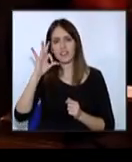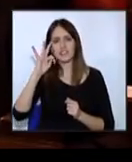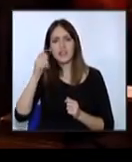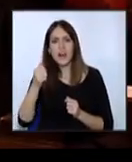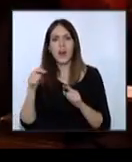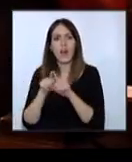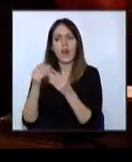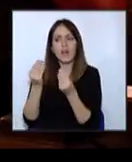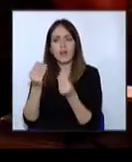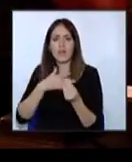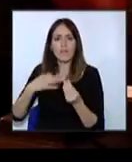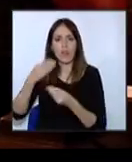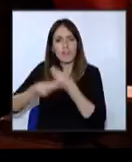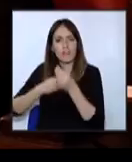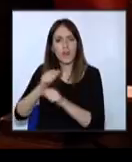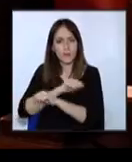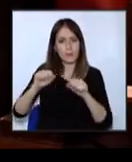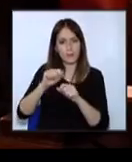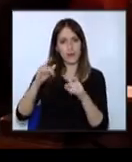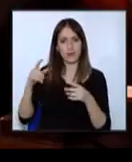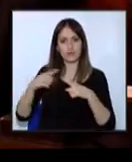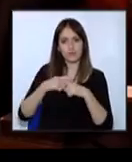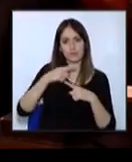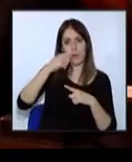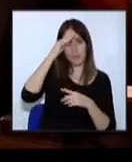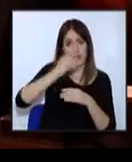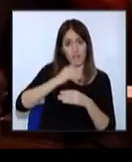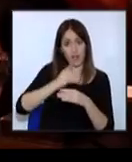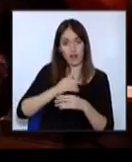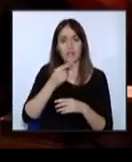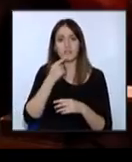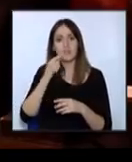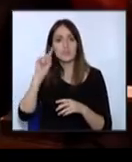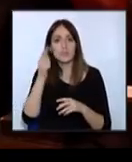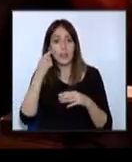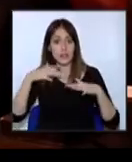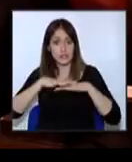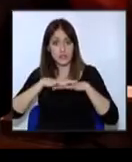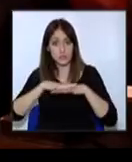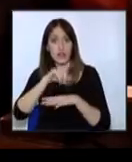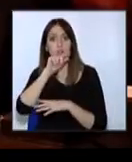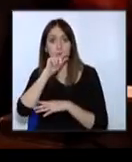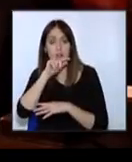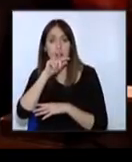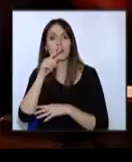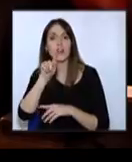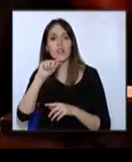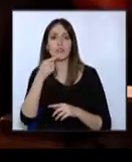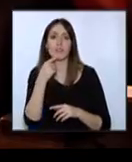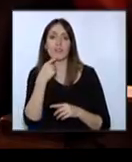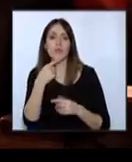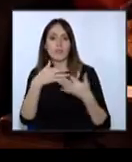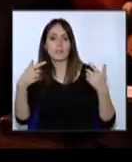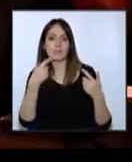atemptat aquí a la ciutat de Vic coincidint amb el mercat medieval. Vostè crec recordar que amb les xarxes socials, al Twitter, ho va desmentir el